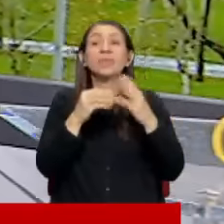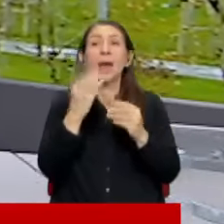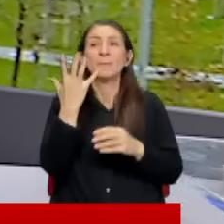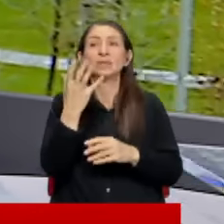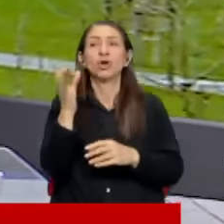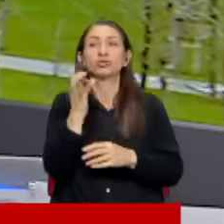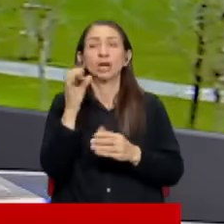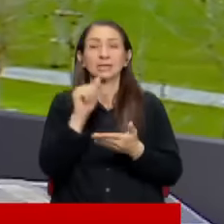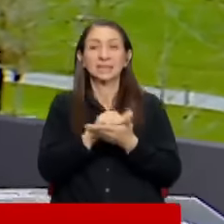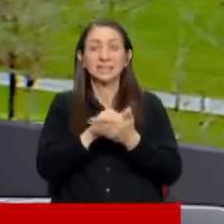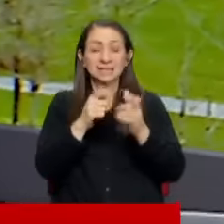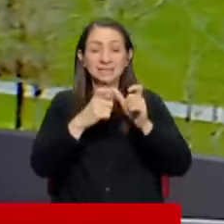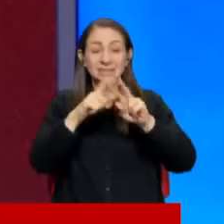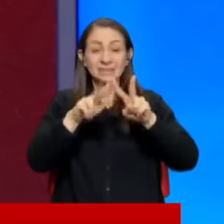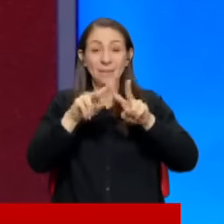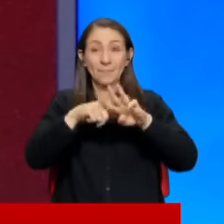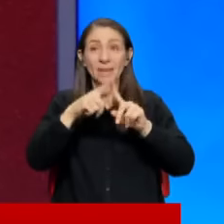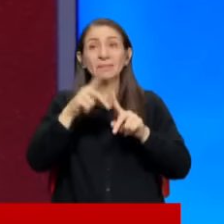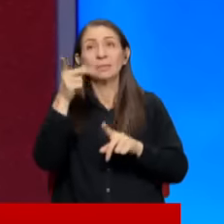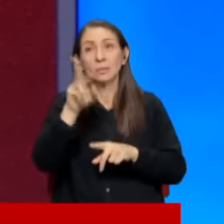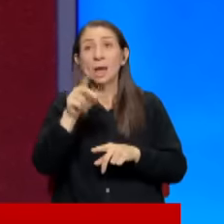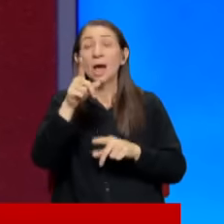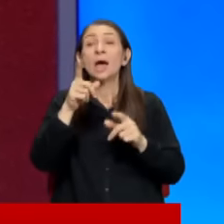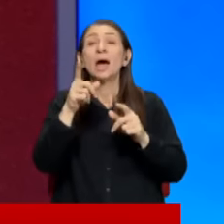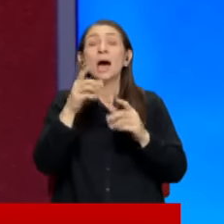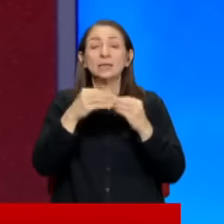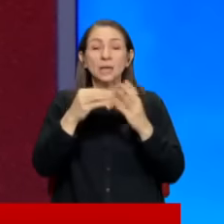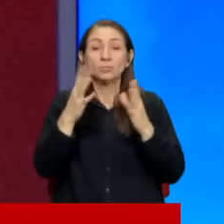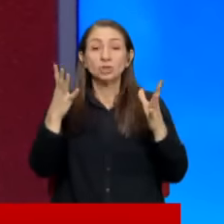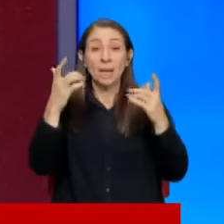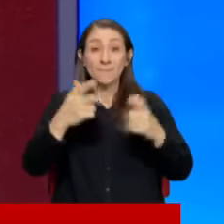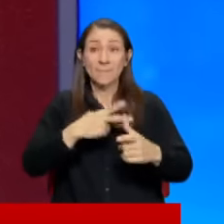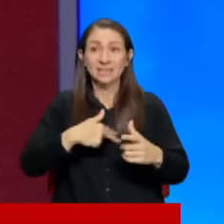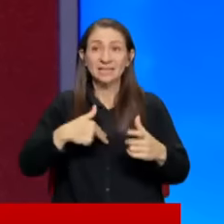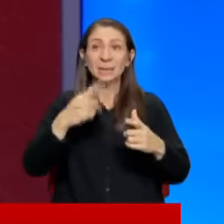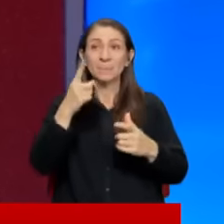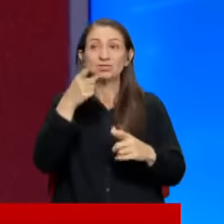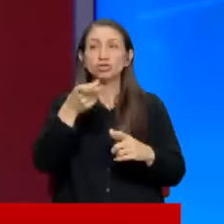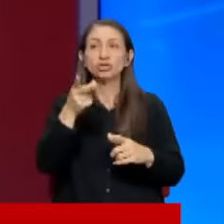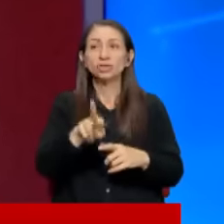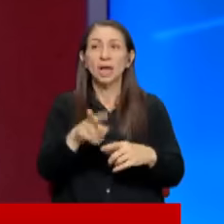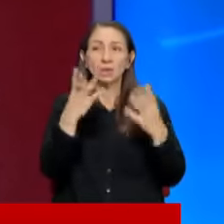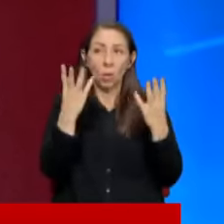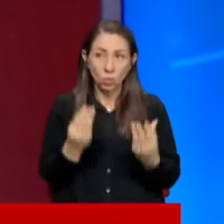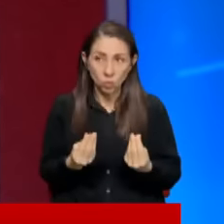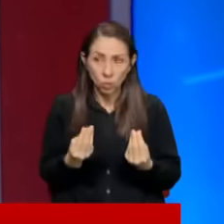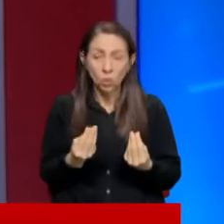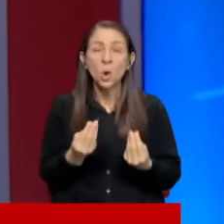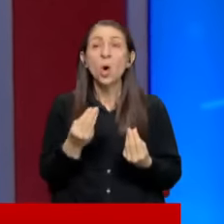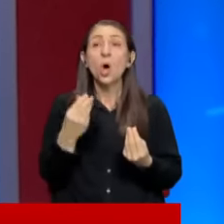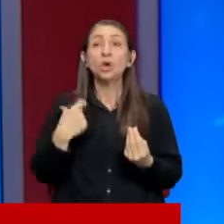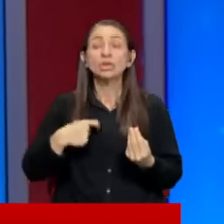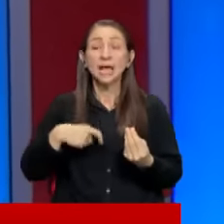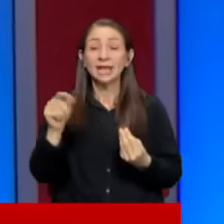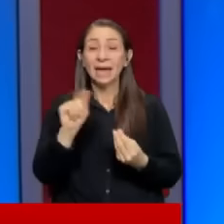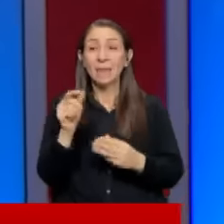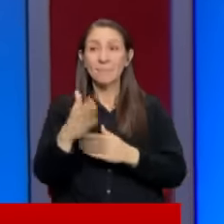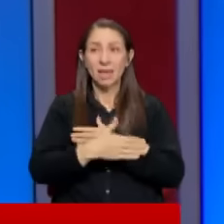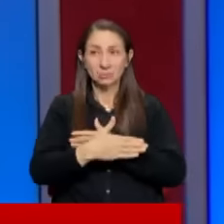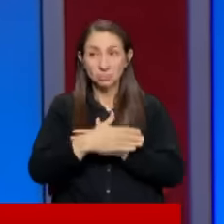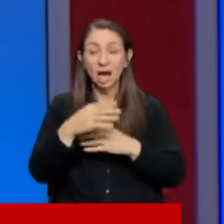Ocak gazetesi Samet Güdük yaşamını yitirdi. Adana Büyükşehir Belediyesi'nin çatısı altında bir cinayet işlendi. Özel kalem